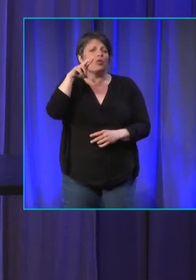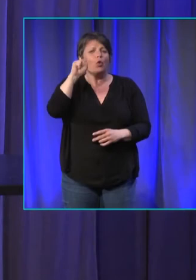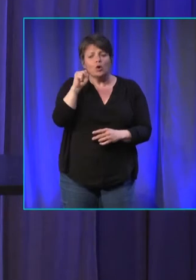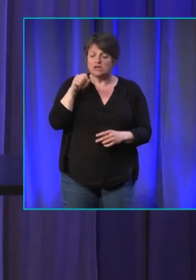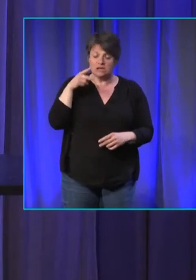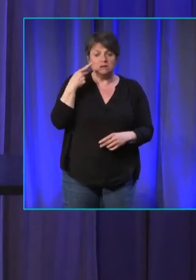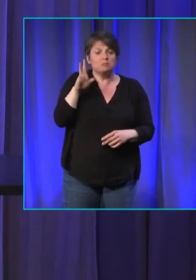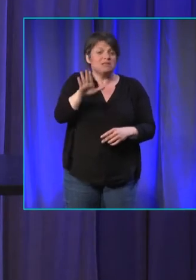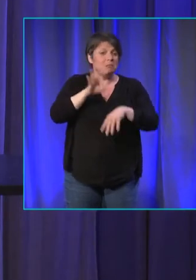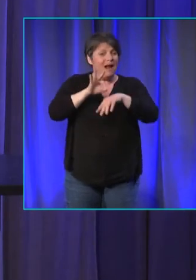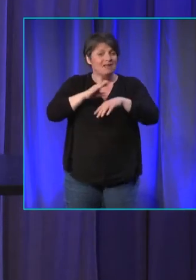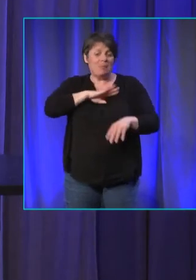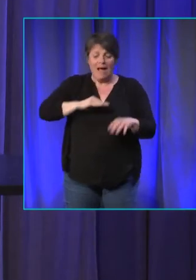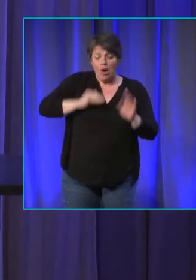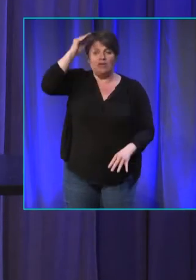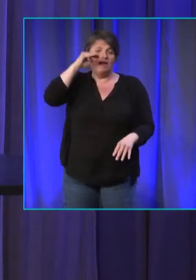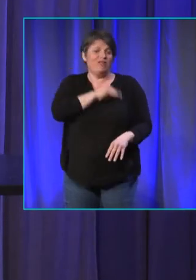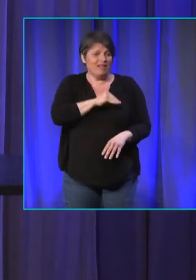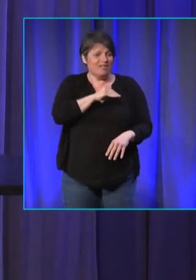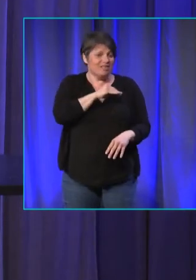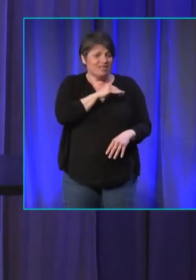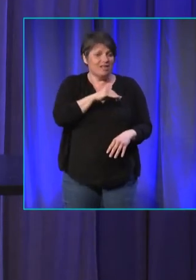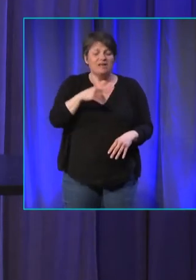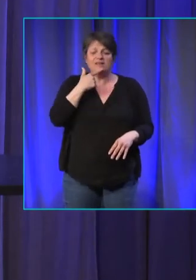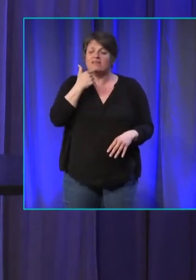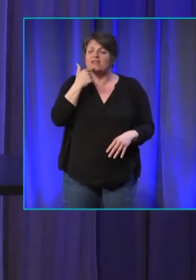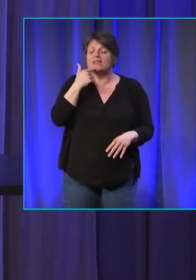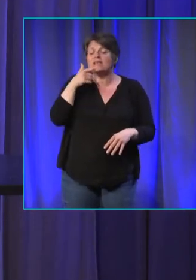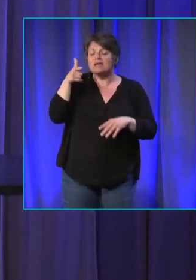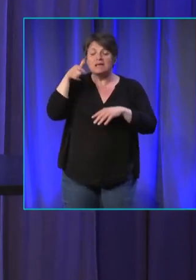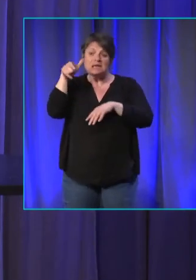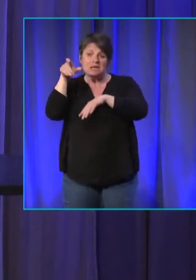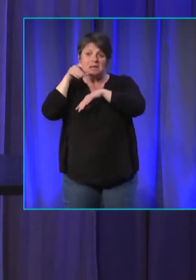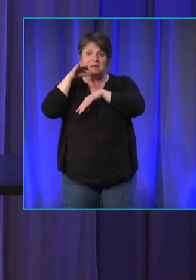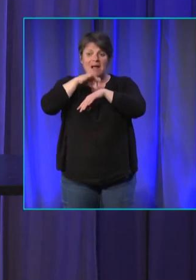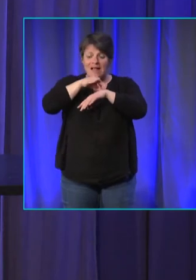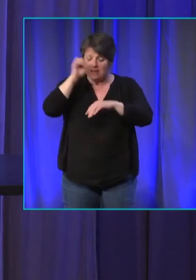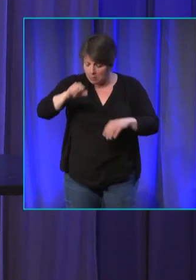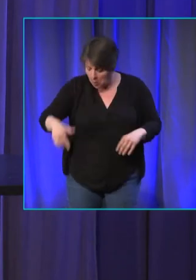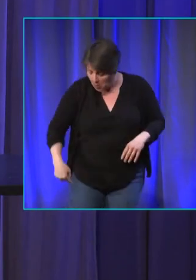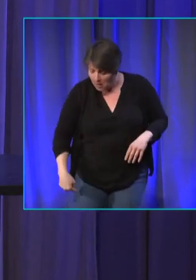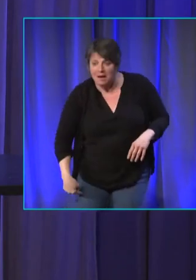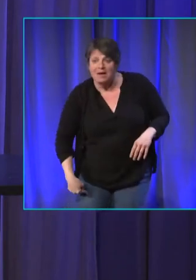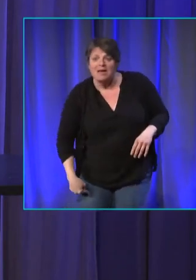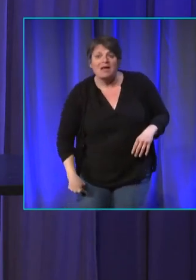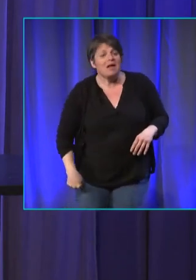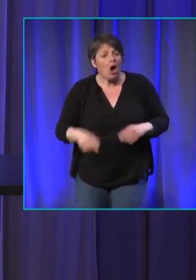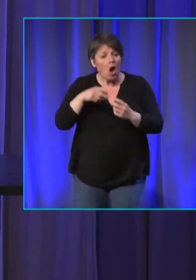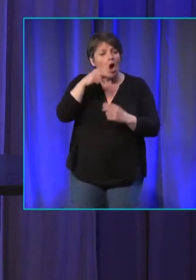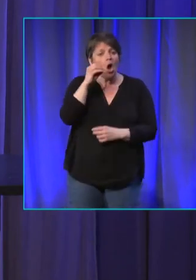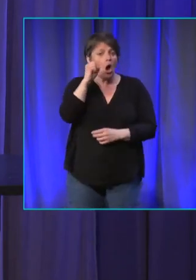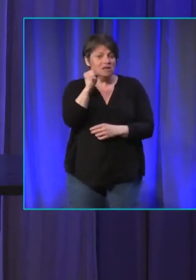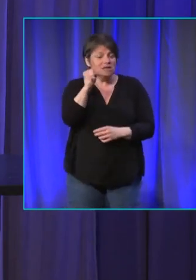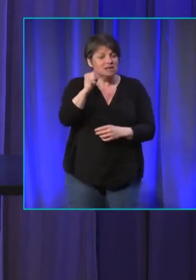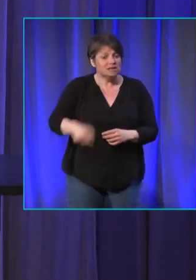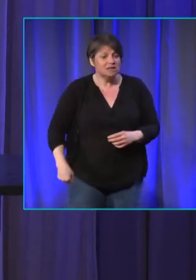d'Osgood, Schlatter. Il suffit d'appuyer très fort sur le tibia ici pour que l'enfant ait une douleur. Même